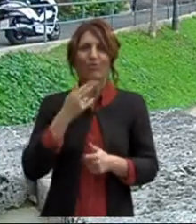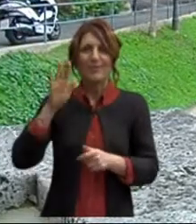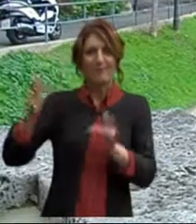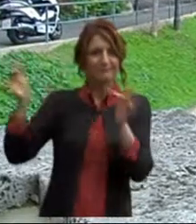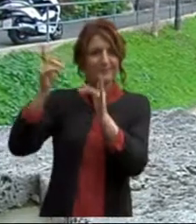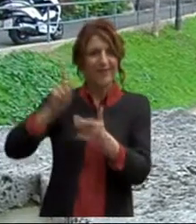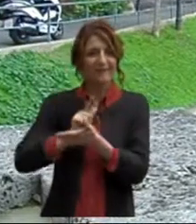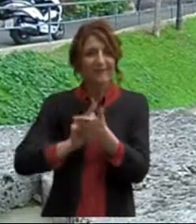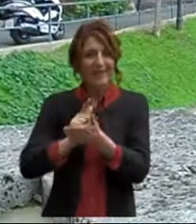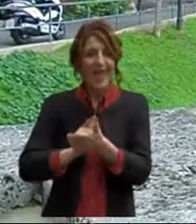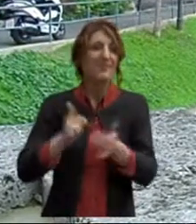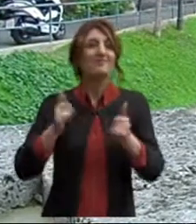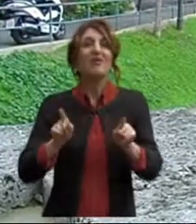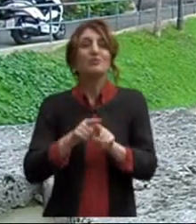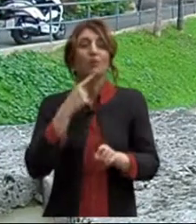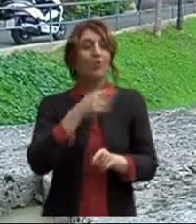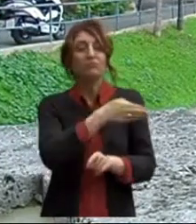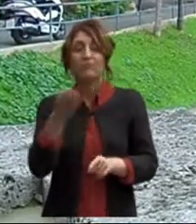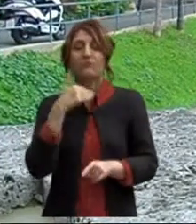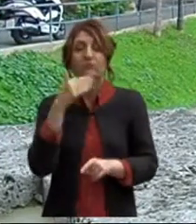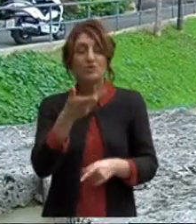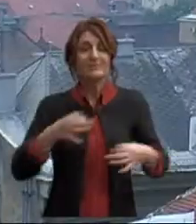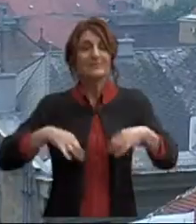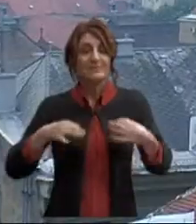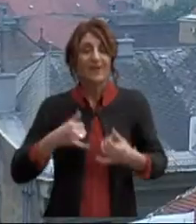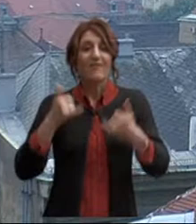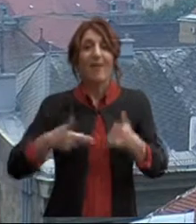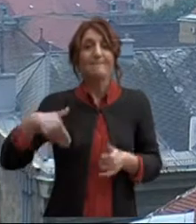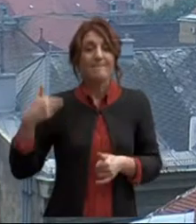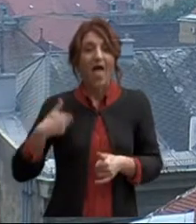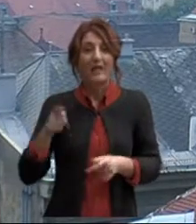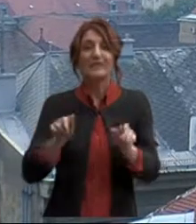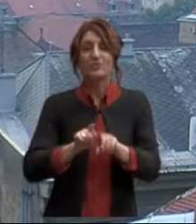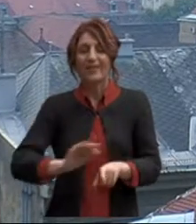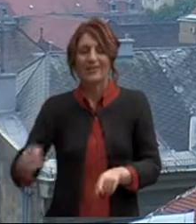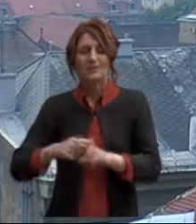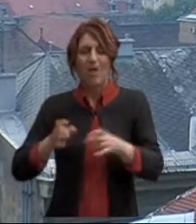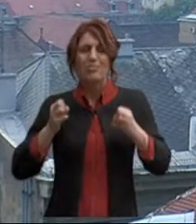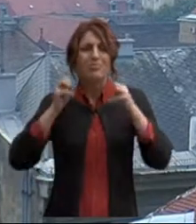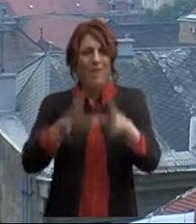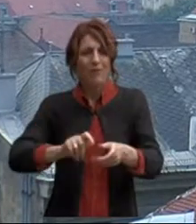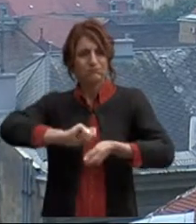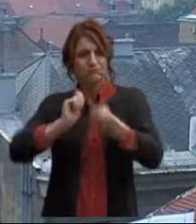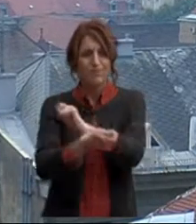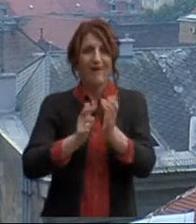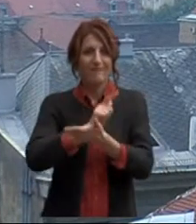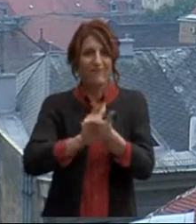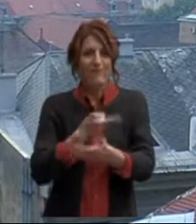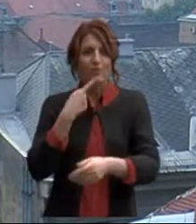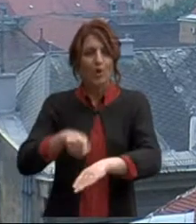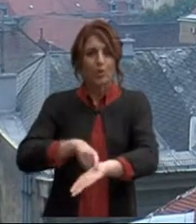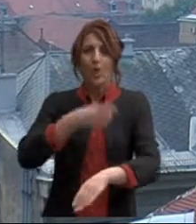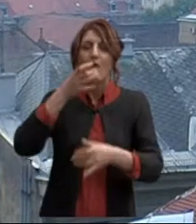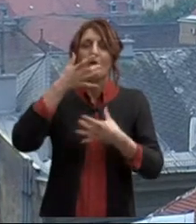bolest vremena danas pogađa i zdrave osobe, mlade ljude pa čak i djecu. Naime, zbog naglih promjena vremena kada nakon dužeg perioda vruće